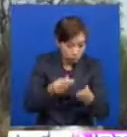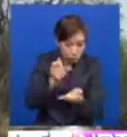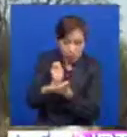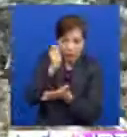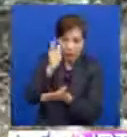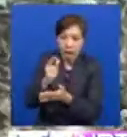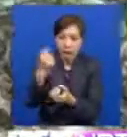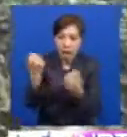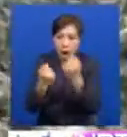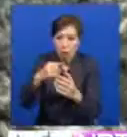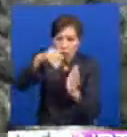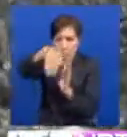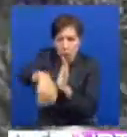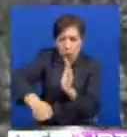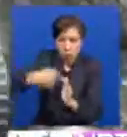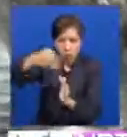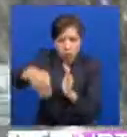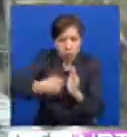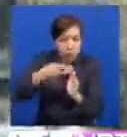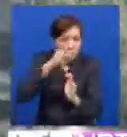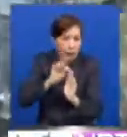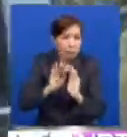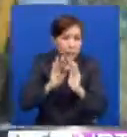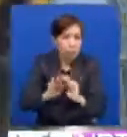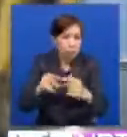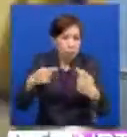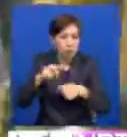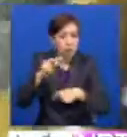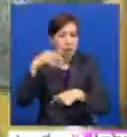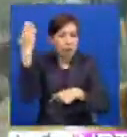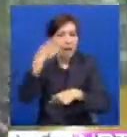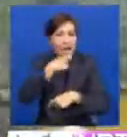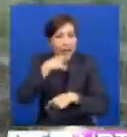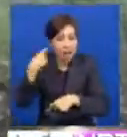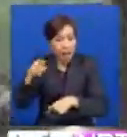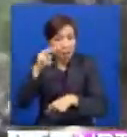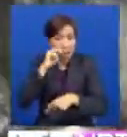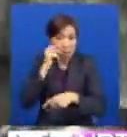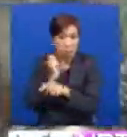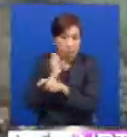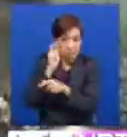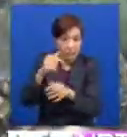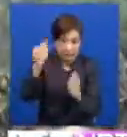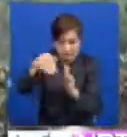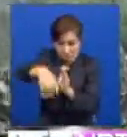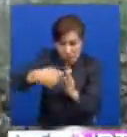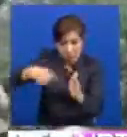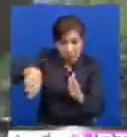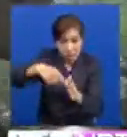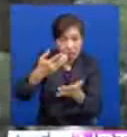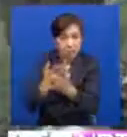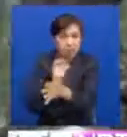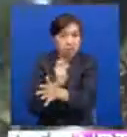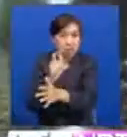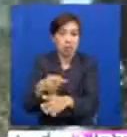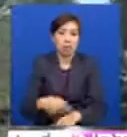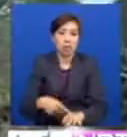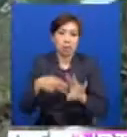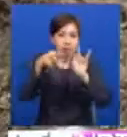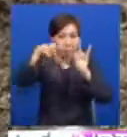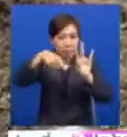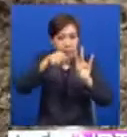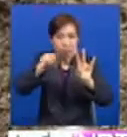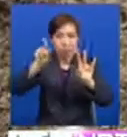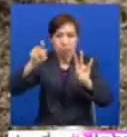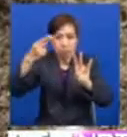เพื่อกักเก็บน้ำเอาไว้ใช้ในช่วงหน้าแล้งโดยว่าจ้างขุดสระน้ำสูงถึงบ่อละ 7,000-10,000บาทเพื่อช่วย